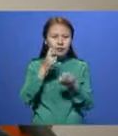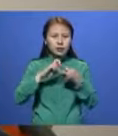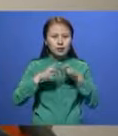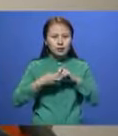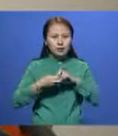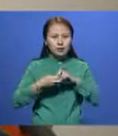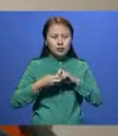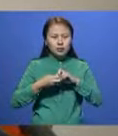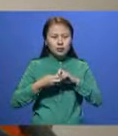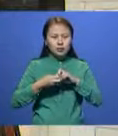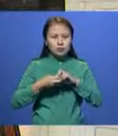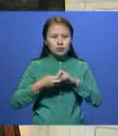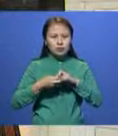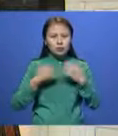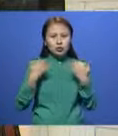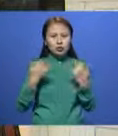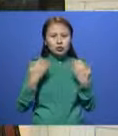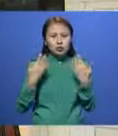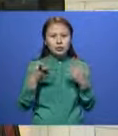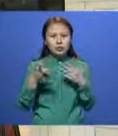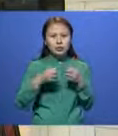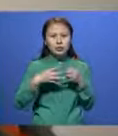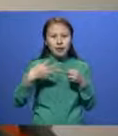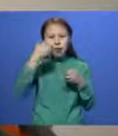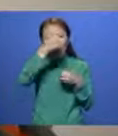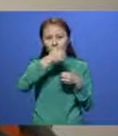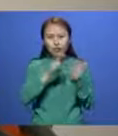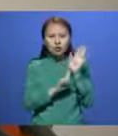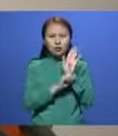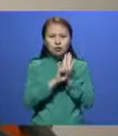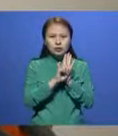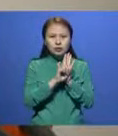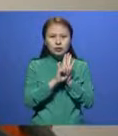қойылған, сондықтан осы 2015 жылдан бастап,